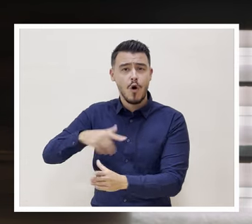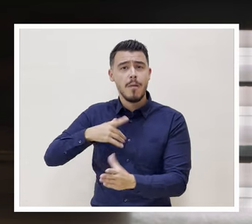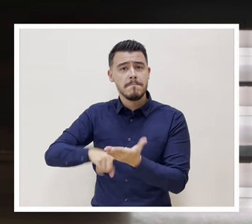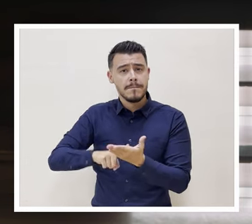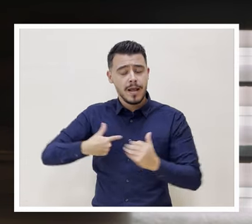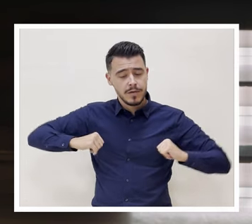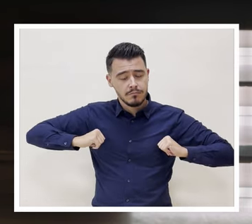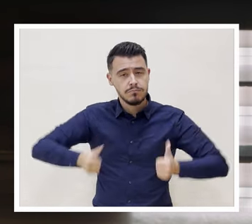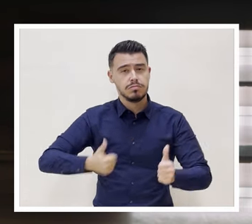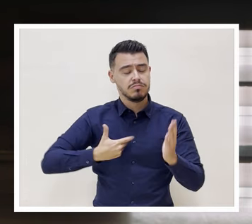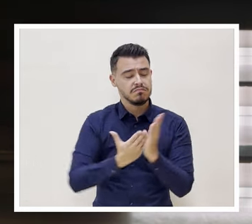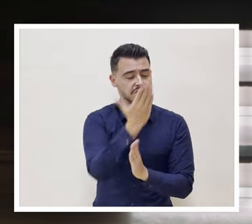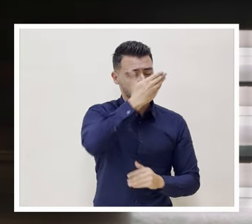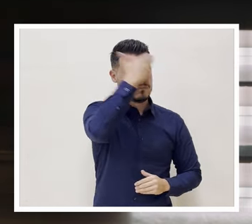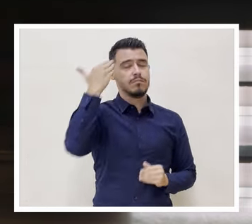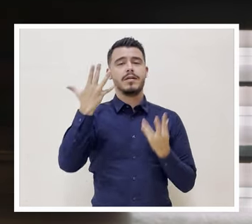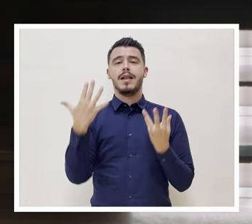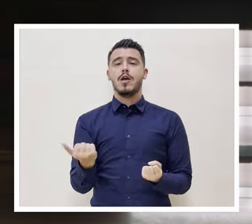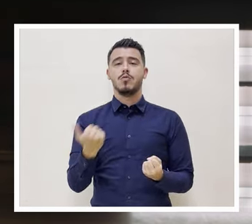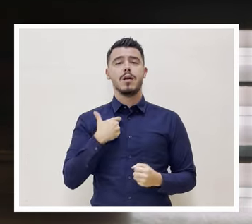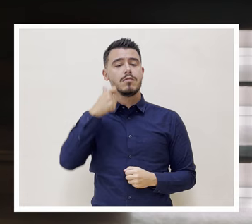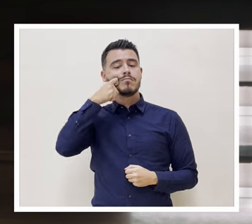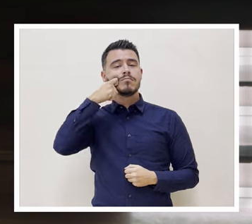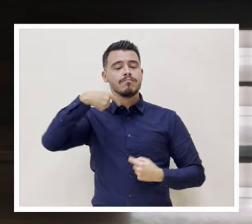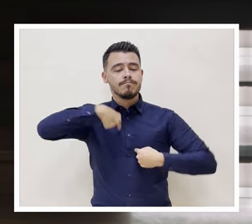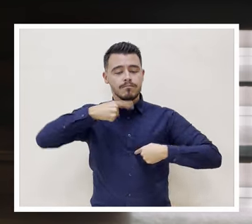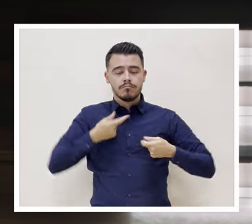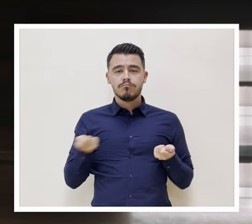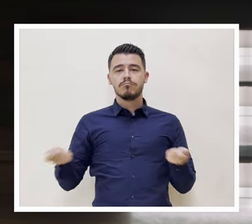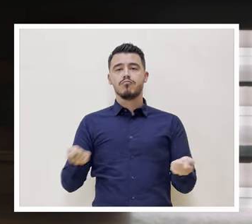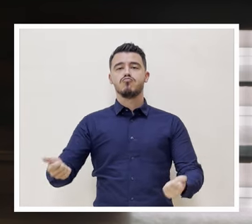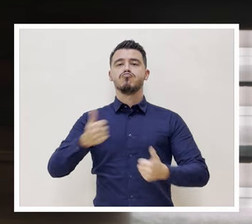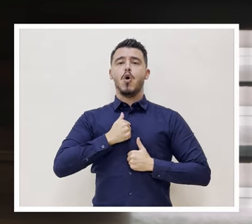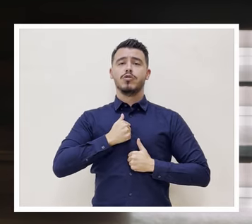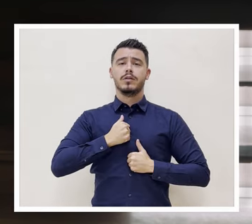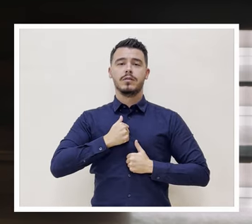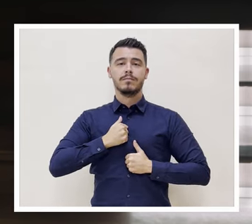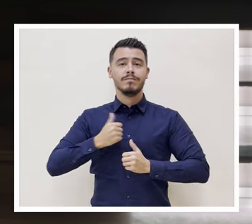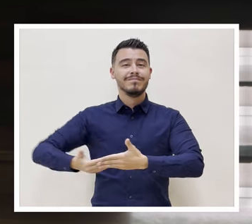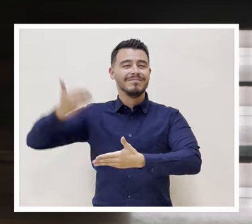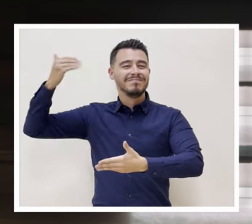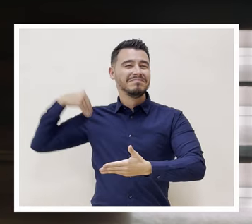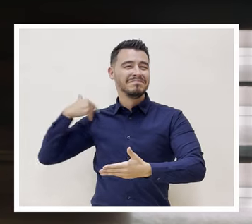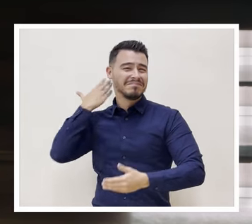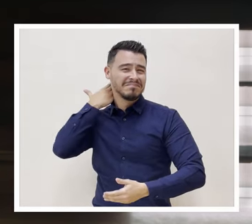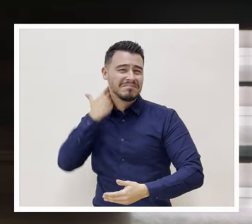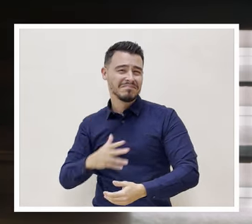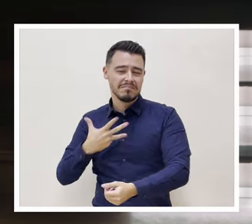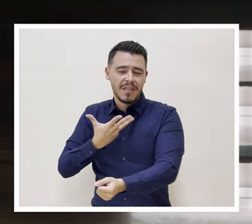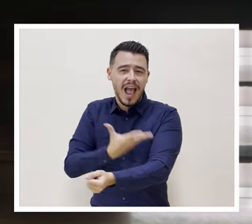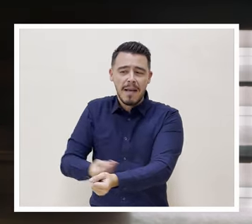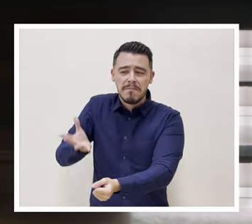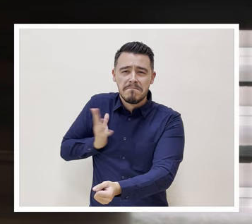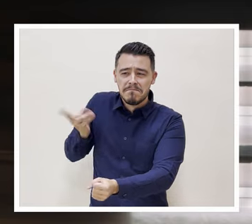σκλάβοι, αλλά κύριοι του εαυτού μας. Για να μην πάει χαμένος ο αγώνας και το αίμα που χύθηκε από εκείνους